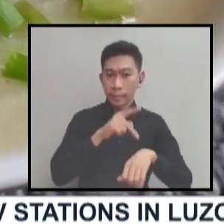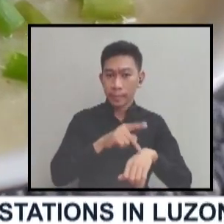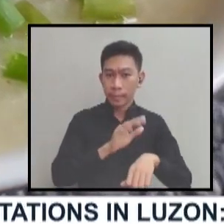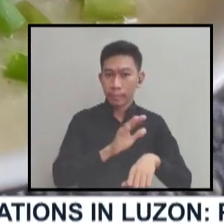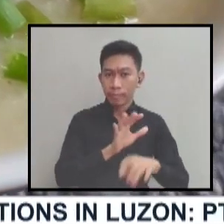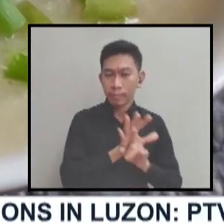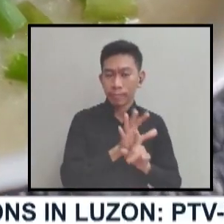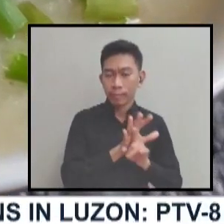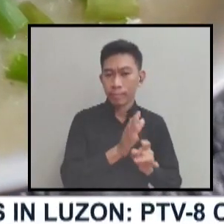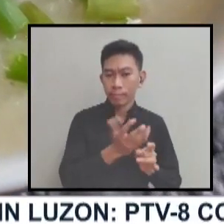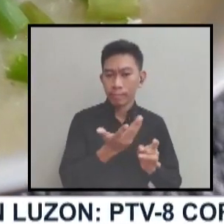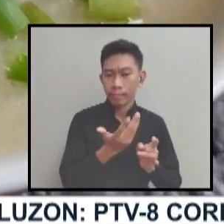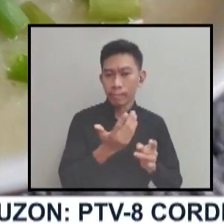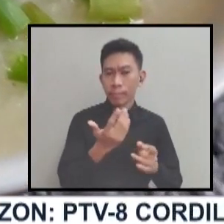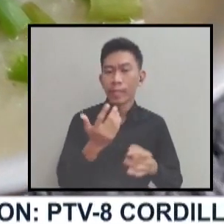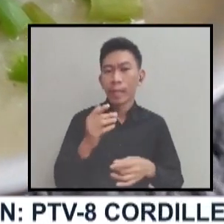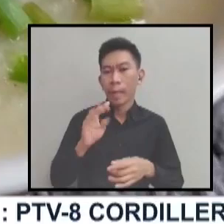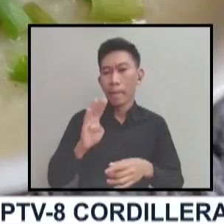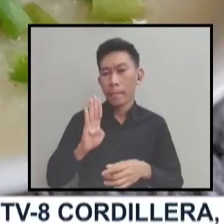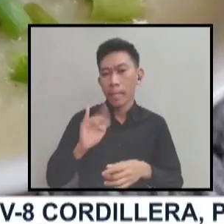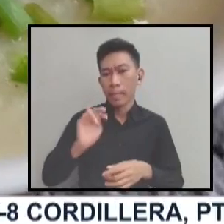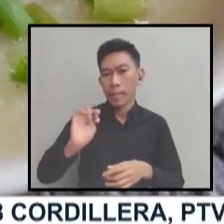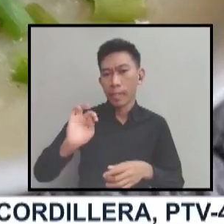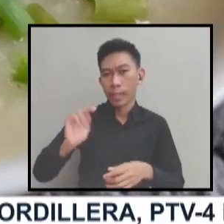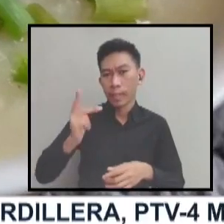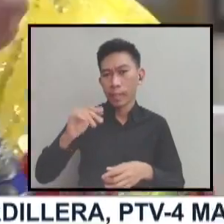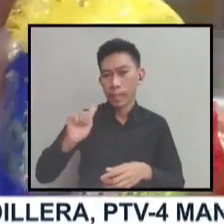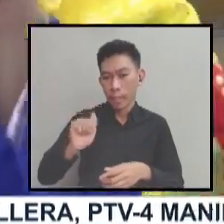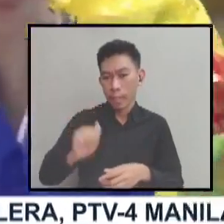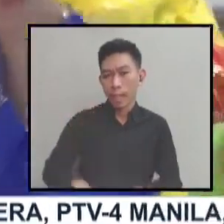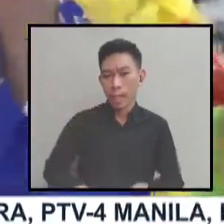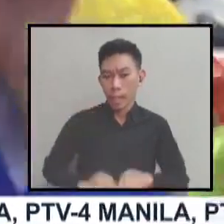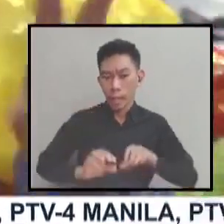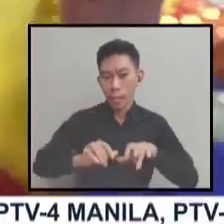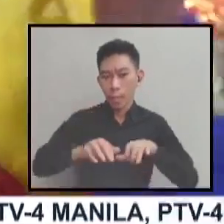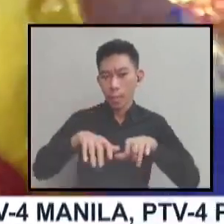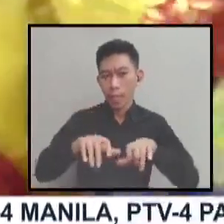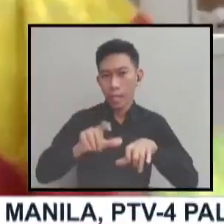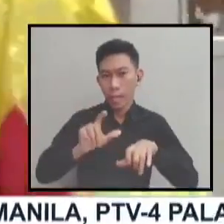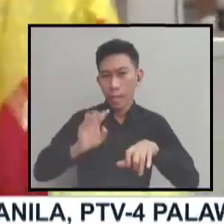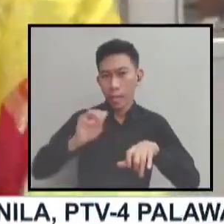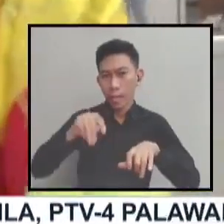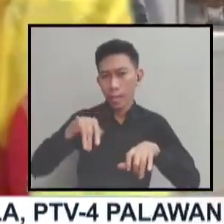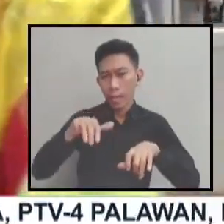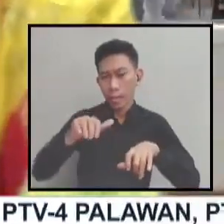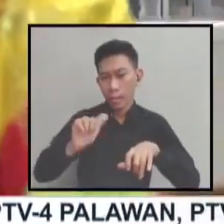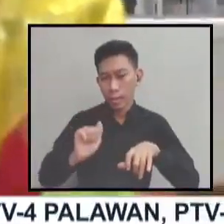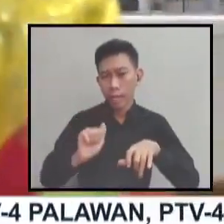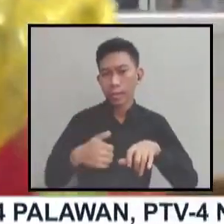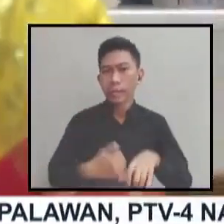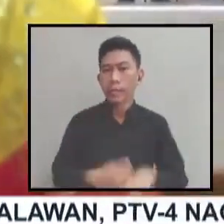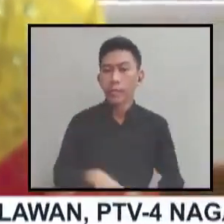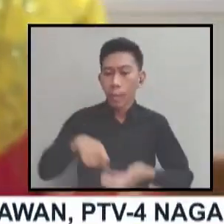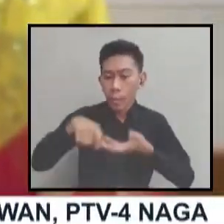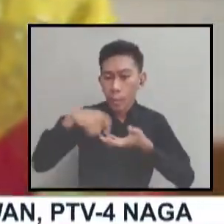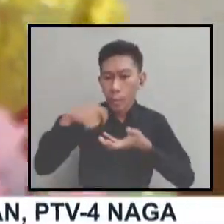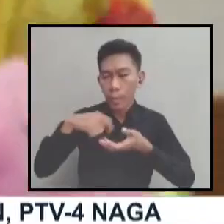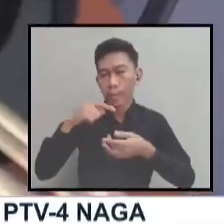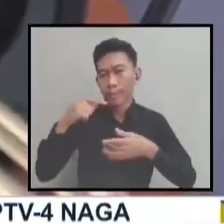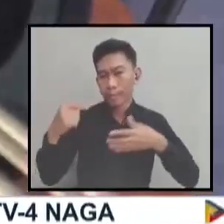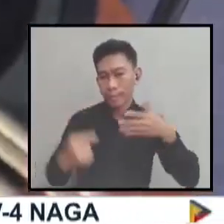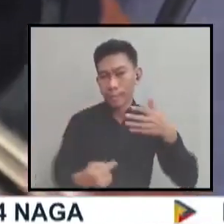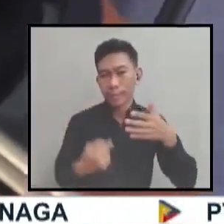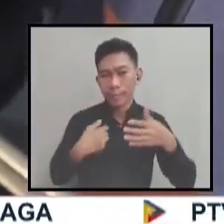galapong, lumpiang ubod, aros kaldo at marami pang iba. Naimbitahan din sa food exhibition ng Embassy of the Republic of